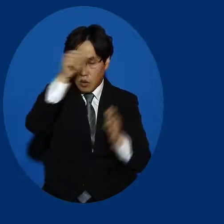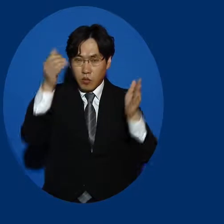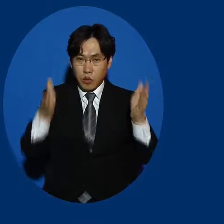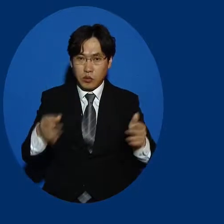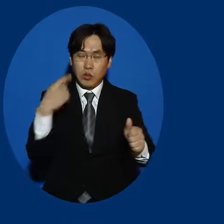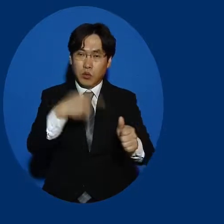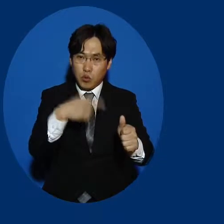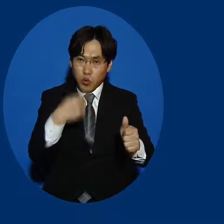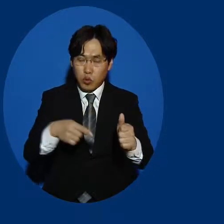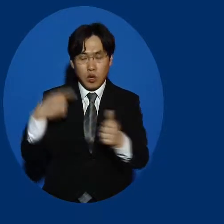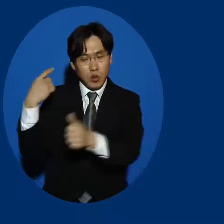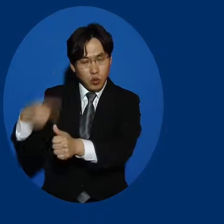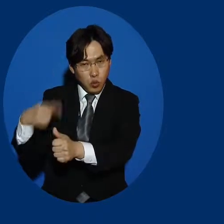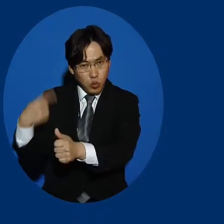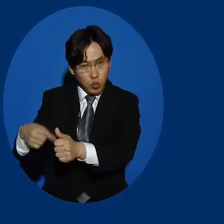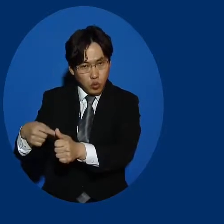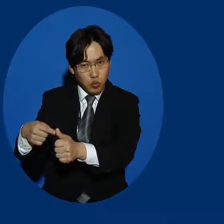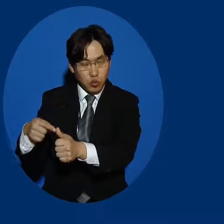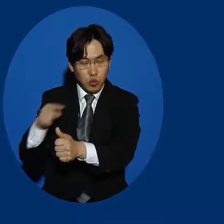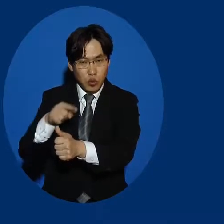평생교육과 교육의